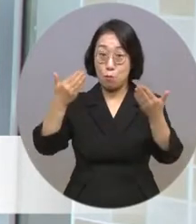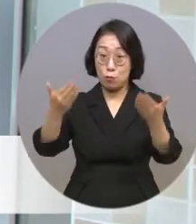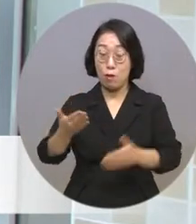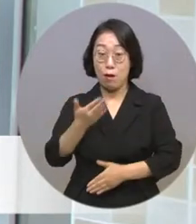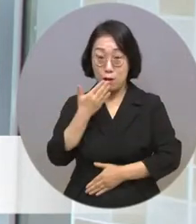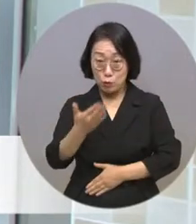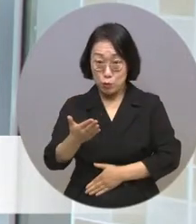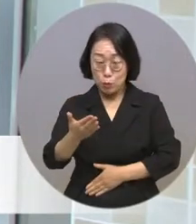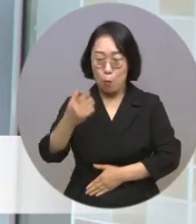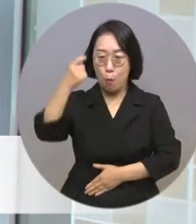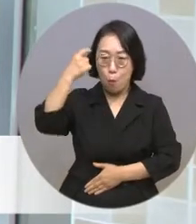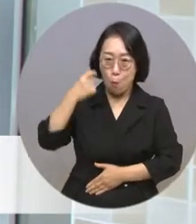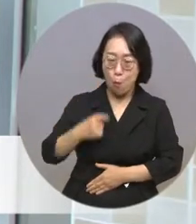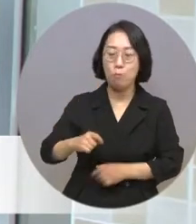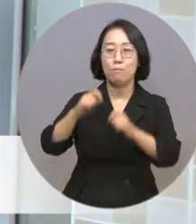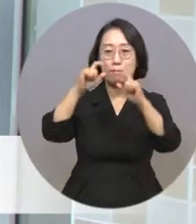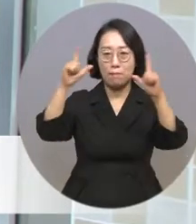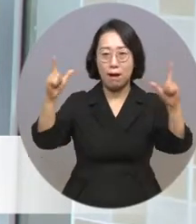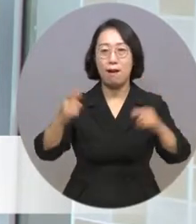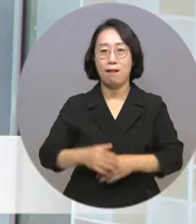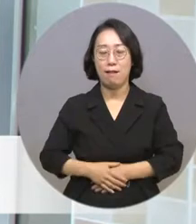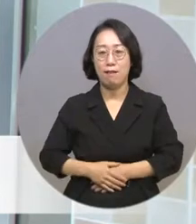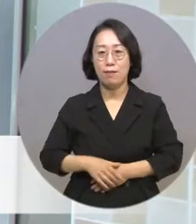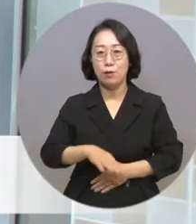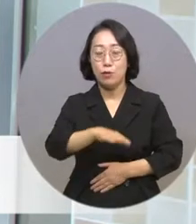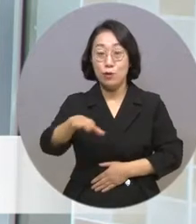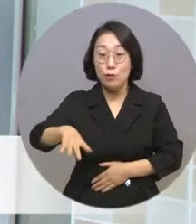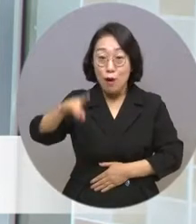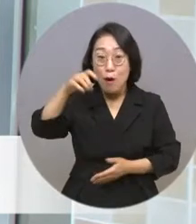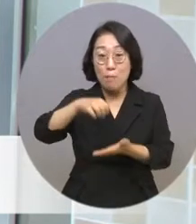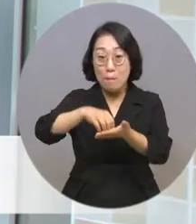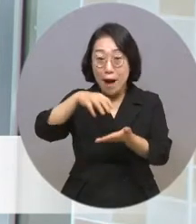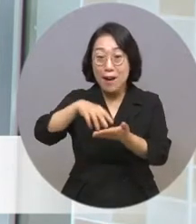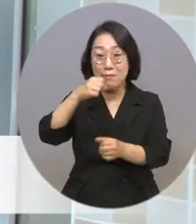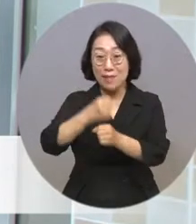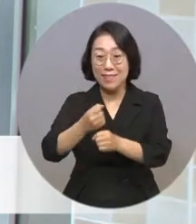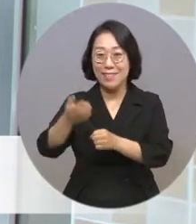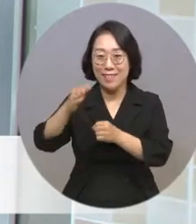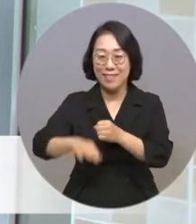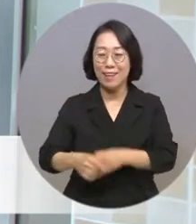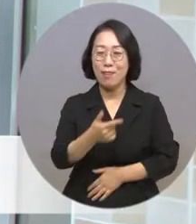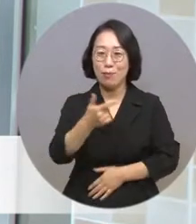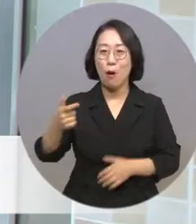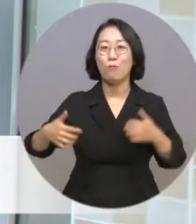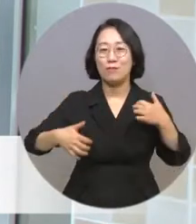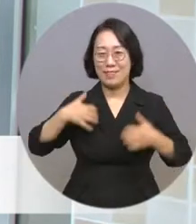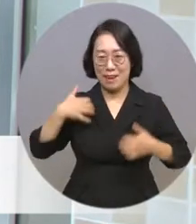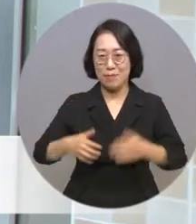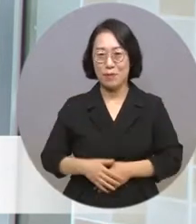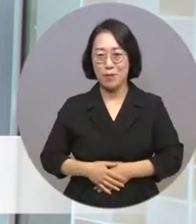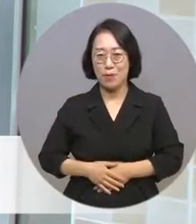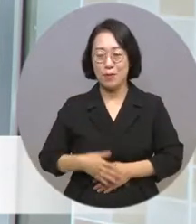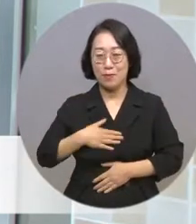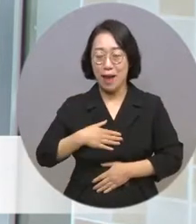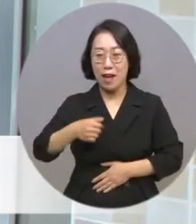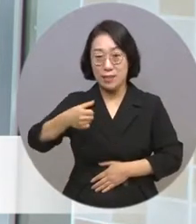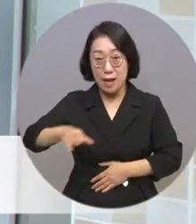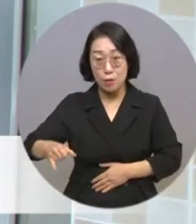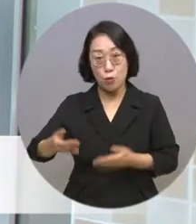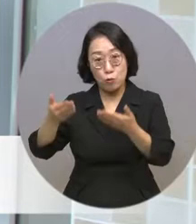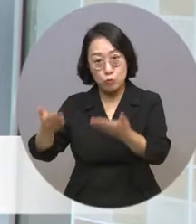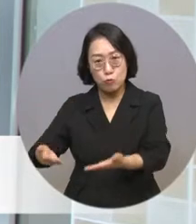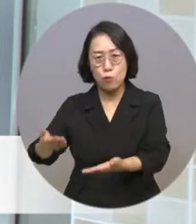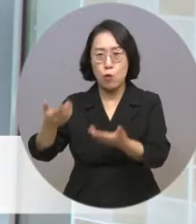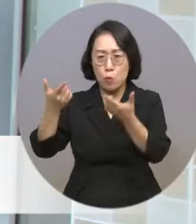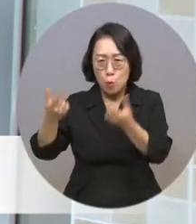봉사도 있다는 것을 한번 더 깨닫게 되었고 제가 처음 빵을 만들어봤는데 너무 재밌고 그리고 우리 아이가 먹을 것이라는